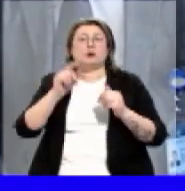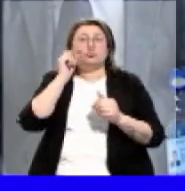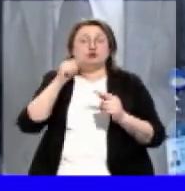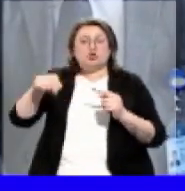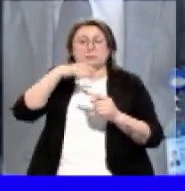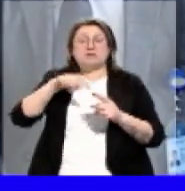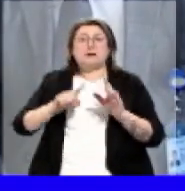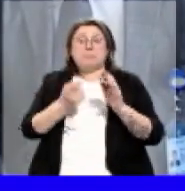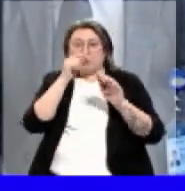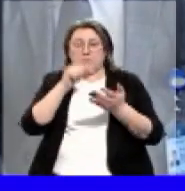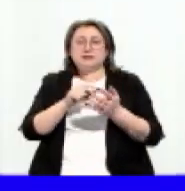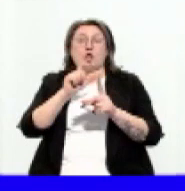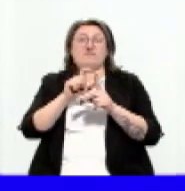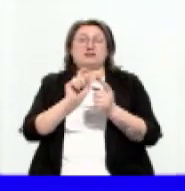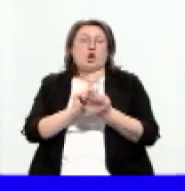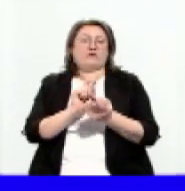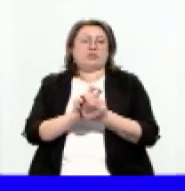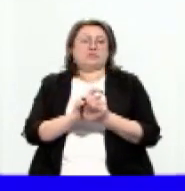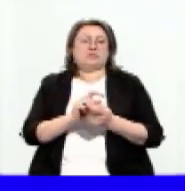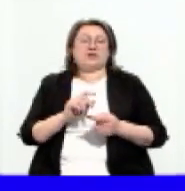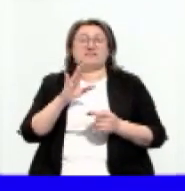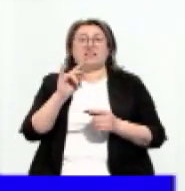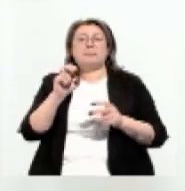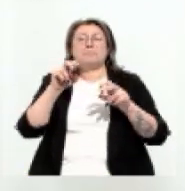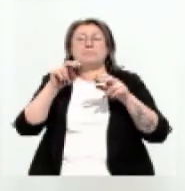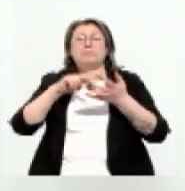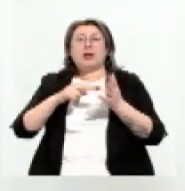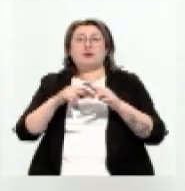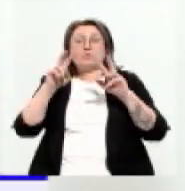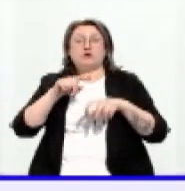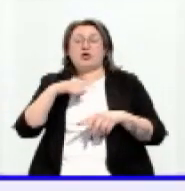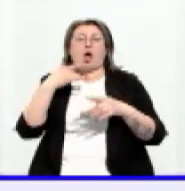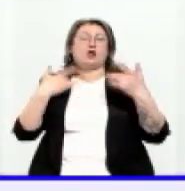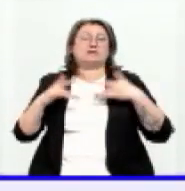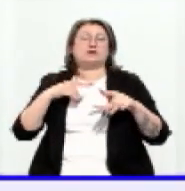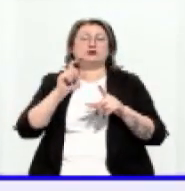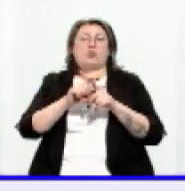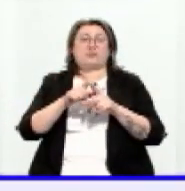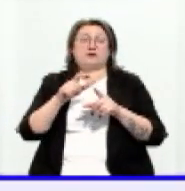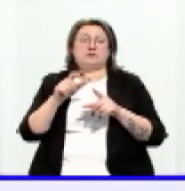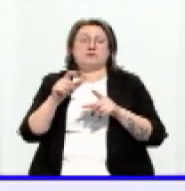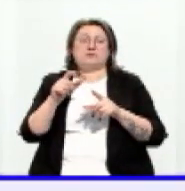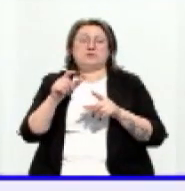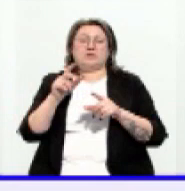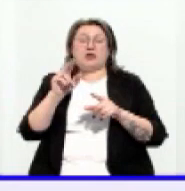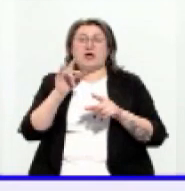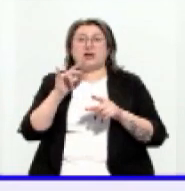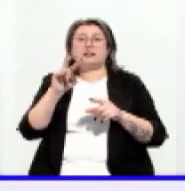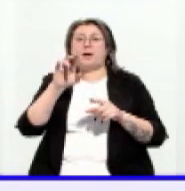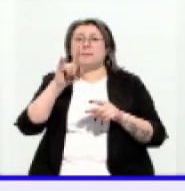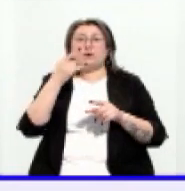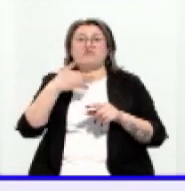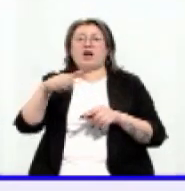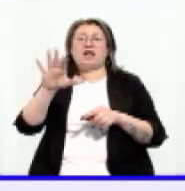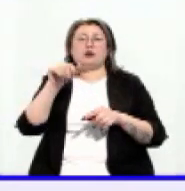мужчинами случился словесный конфликт. В ходе внеплановой проверки Ержанов отрицал, что произнес выражение «Кайрат, не быкуй и